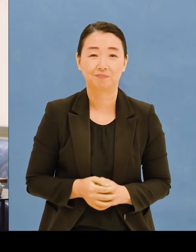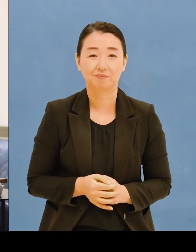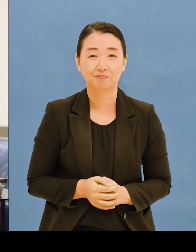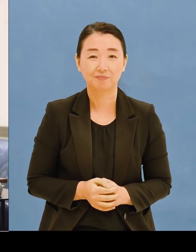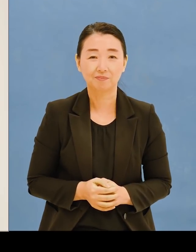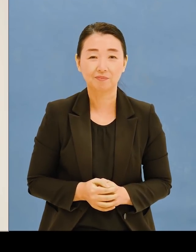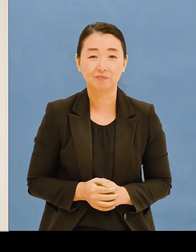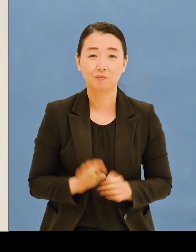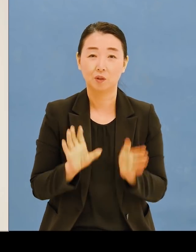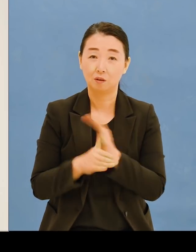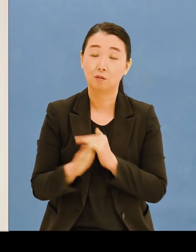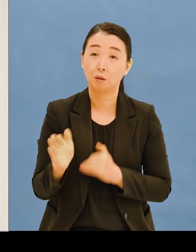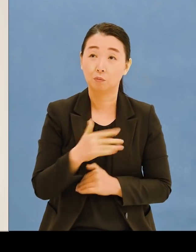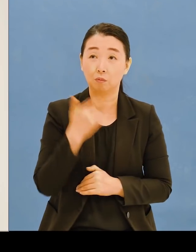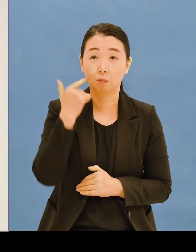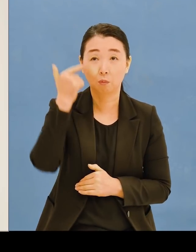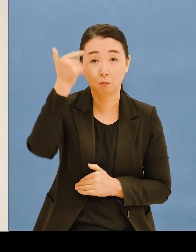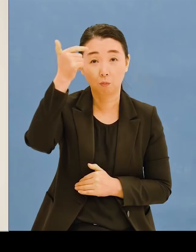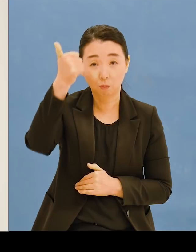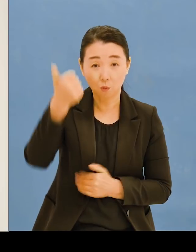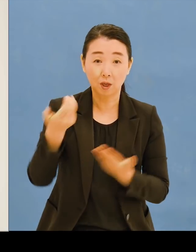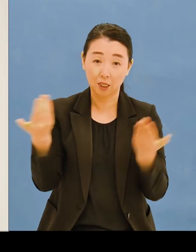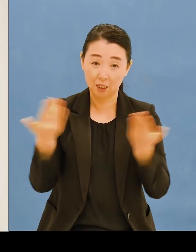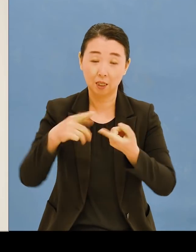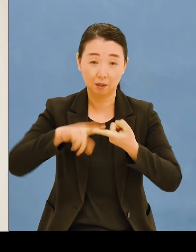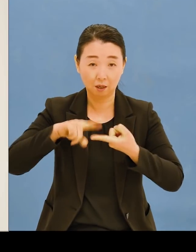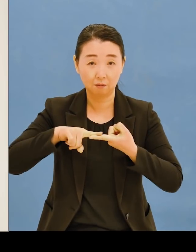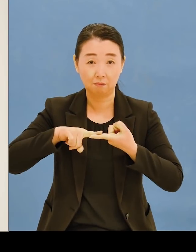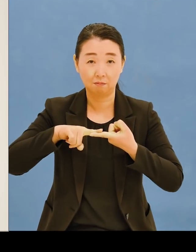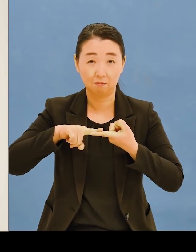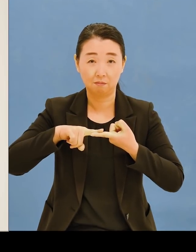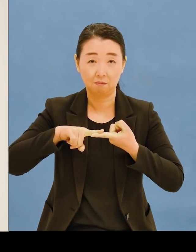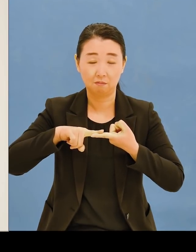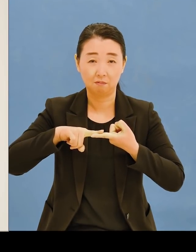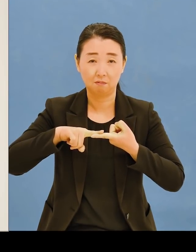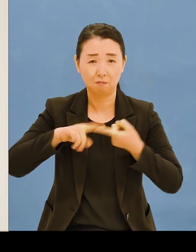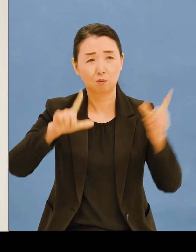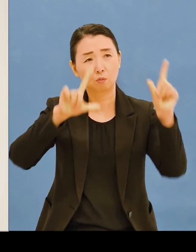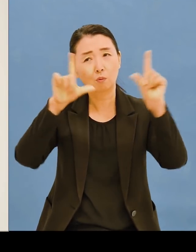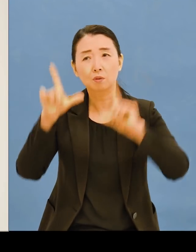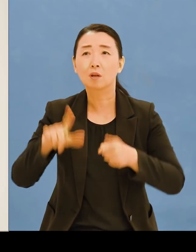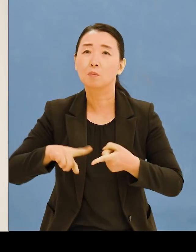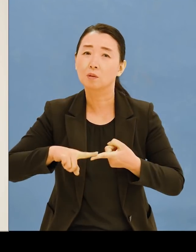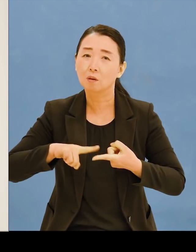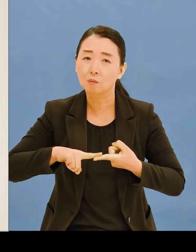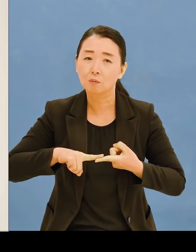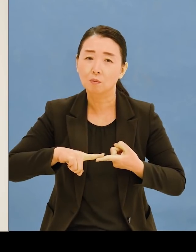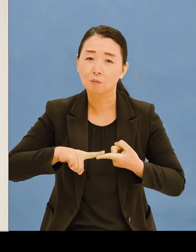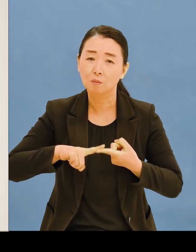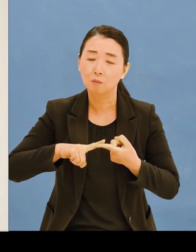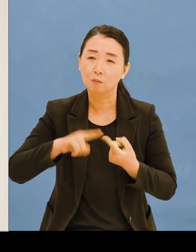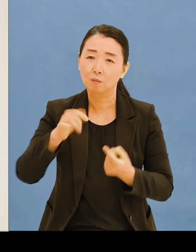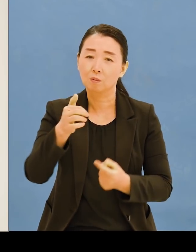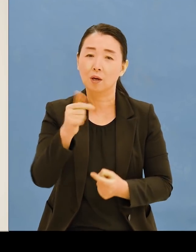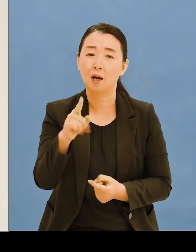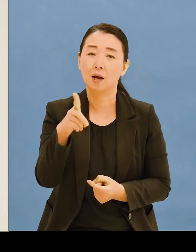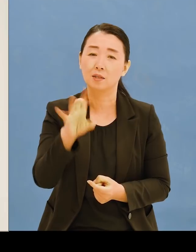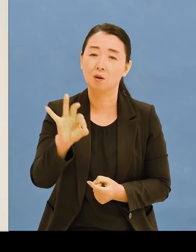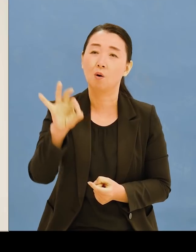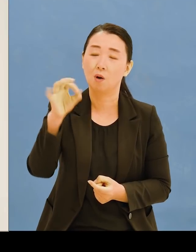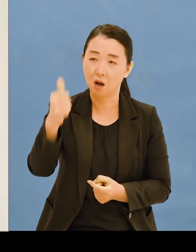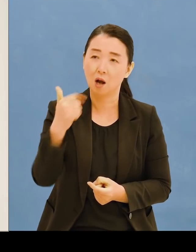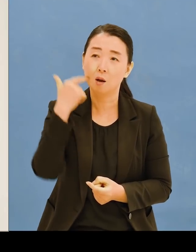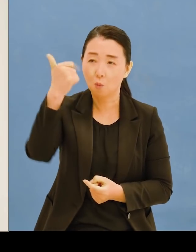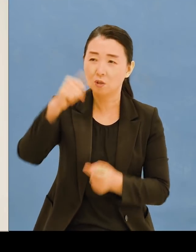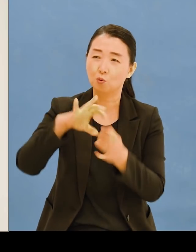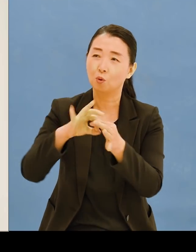들어가지고 그때부터 목회에 대한 그런 목회자의 삶에 대한 부분을 하정원 목사님 통해서 제가